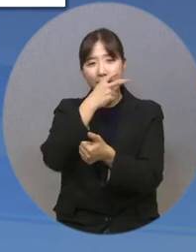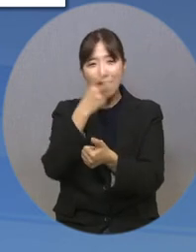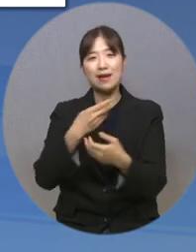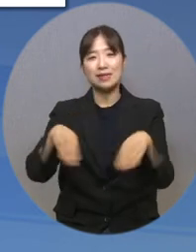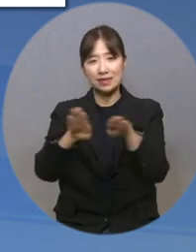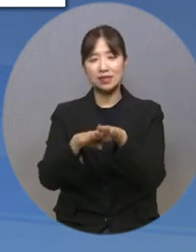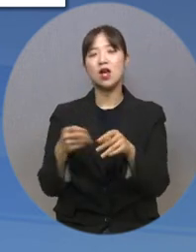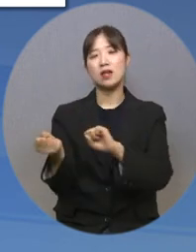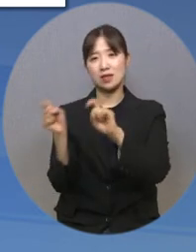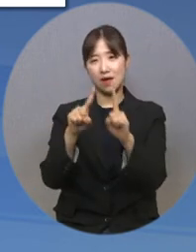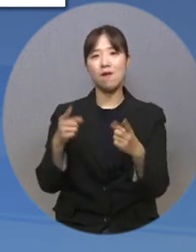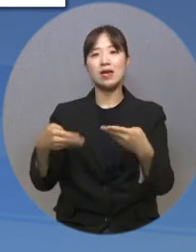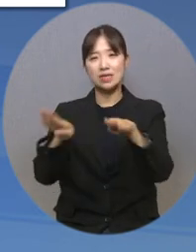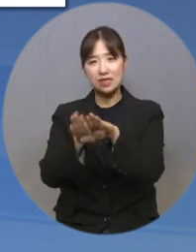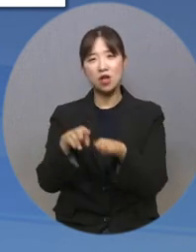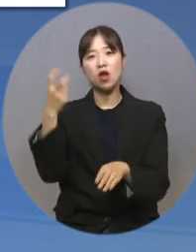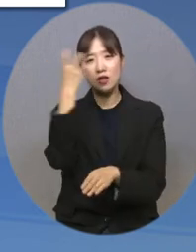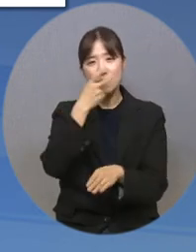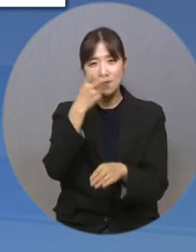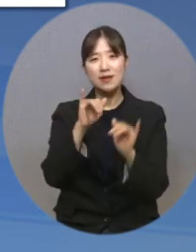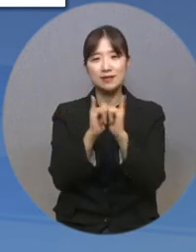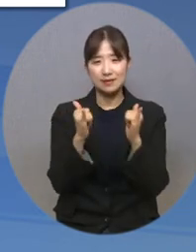재활시설 종사자로 확대할 방침입니다.